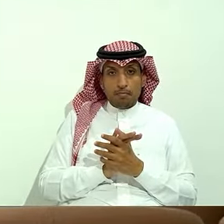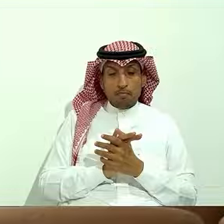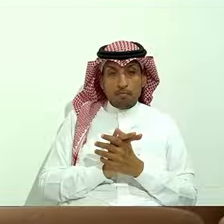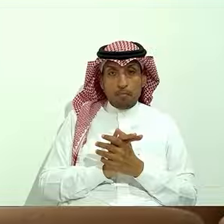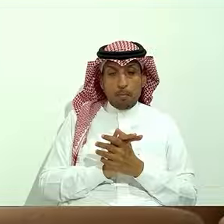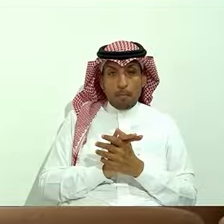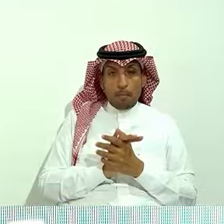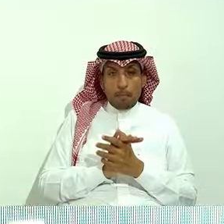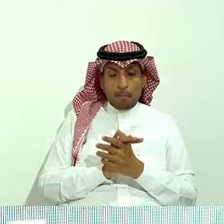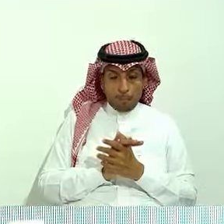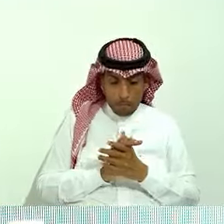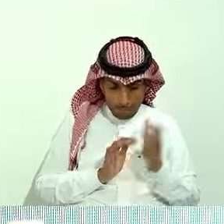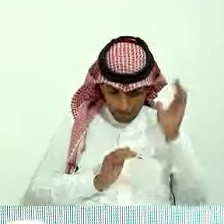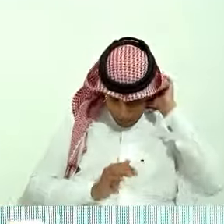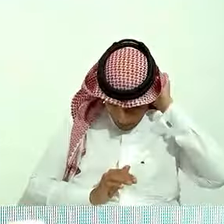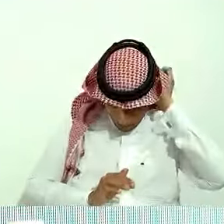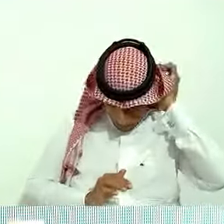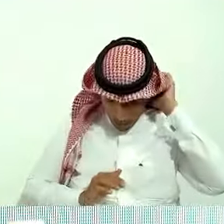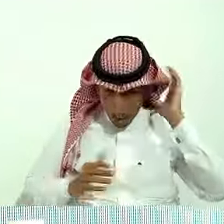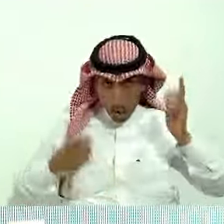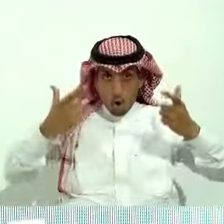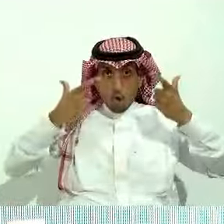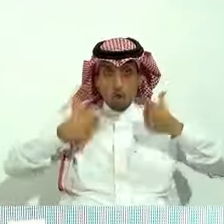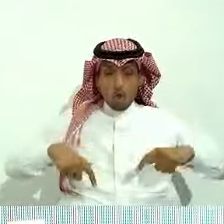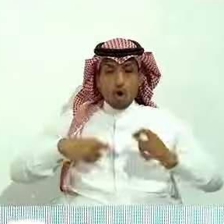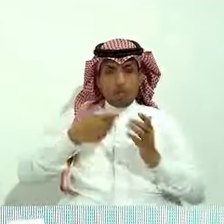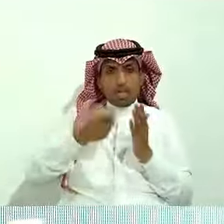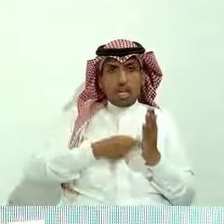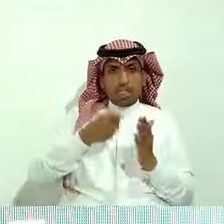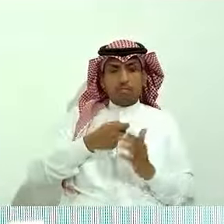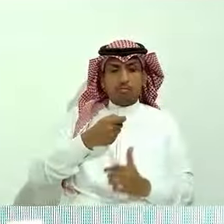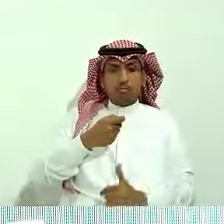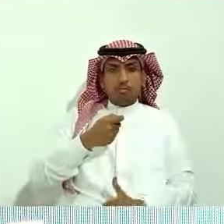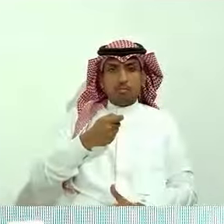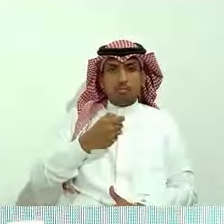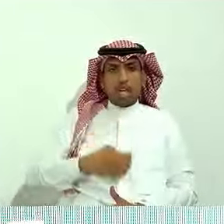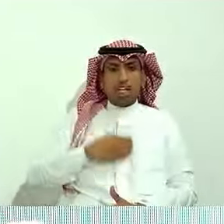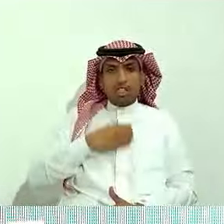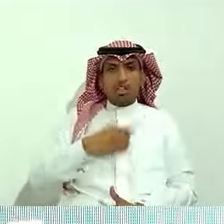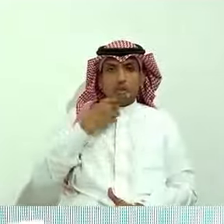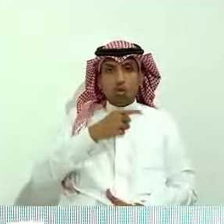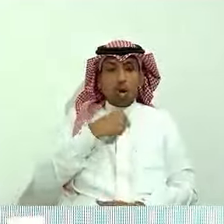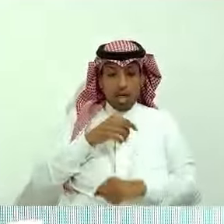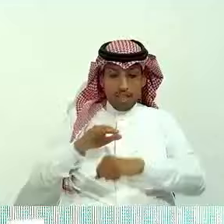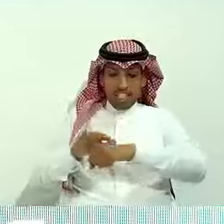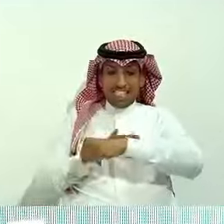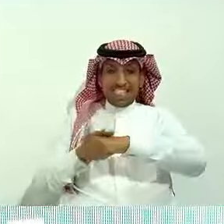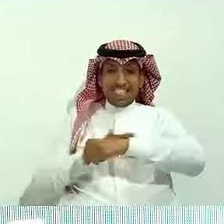فيه كاتب أجنبي سماها The Second Skin، هي الجلد الثاني للإنسان.